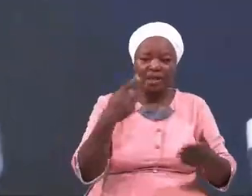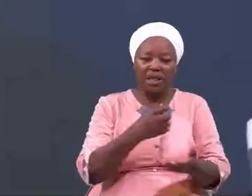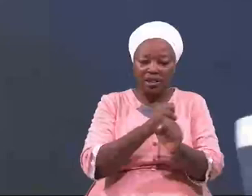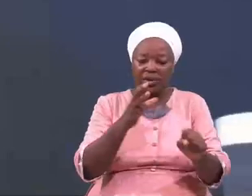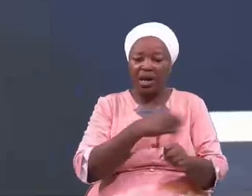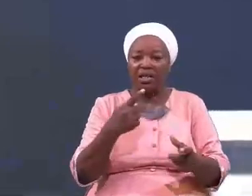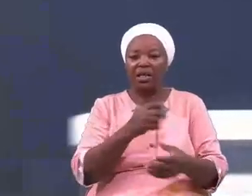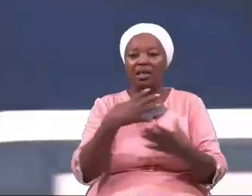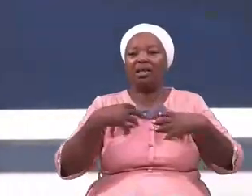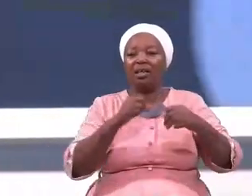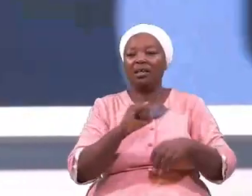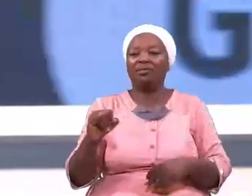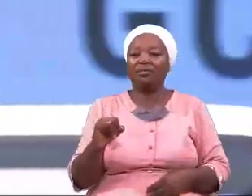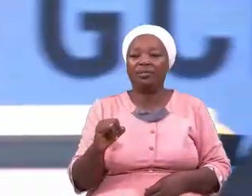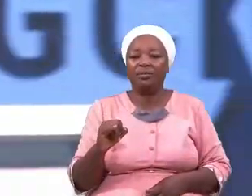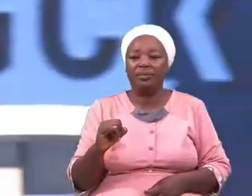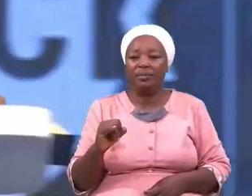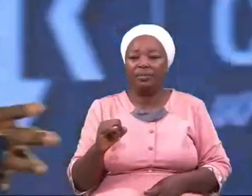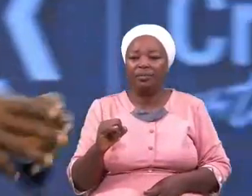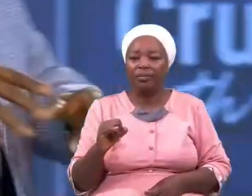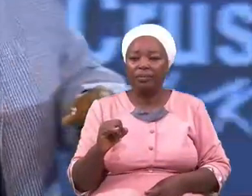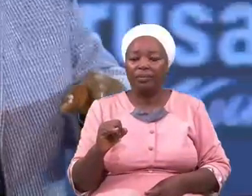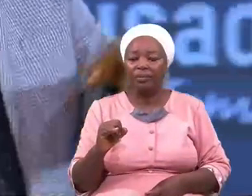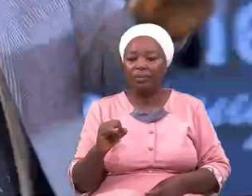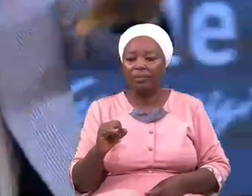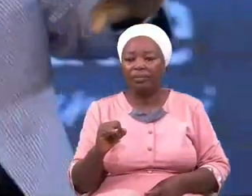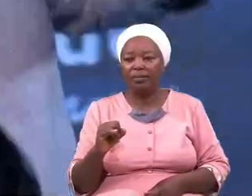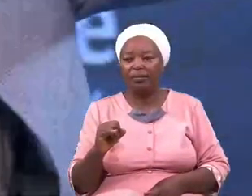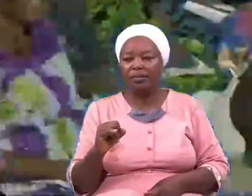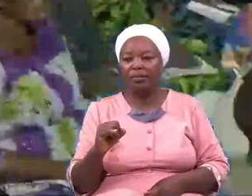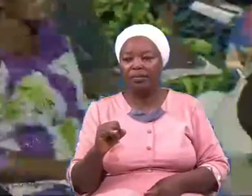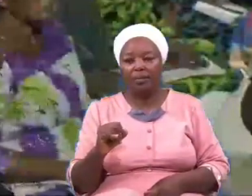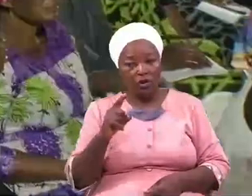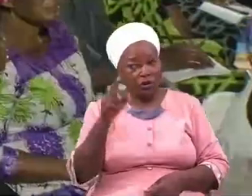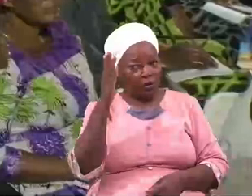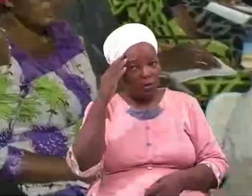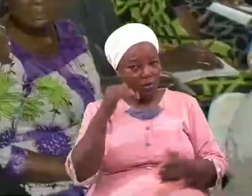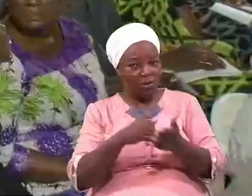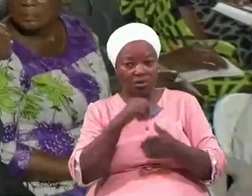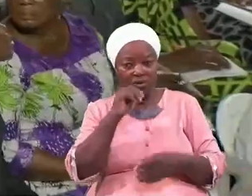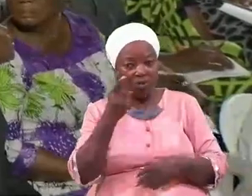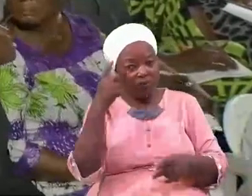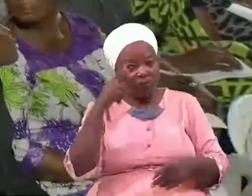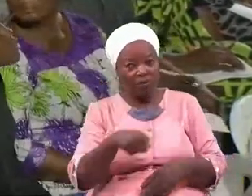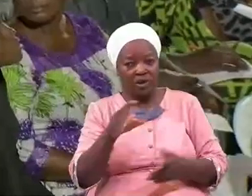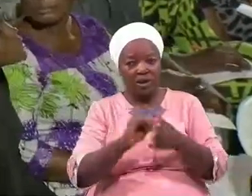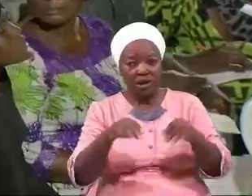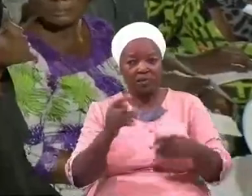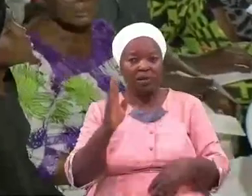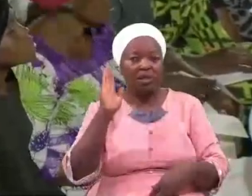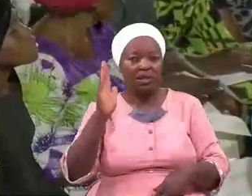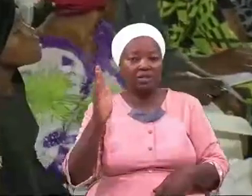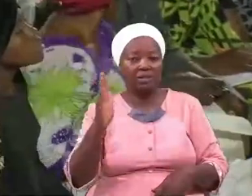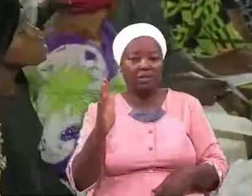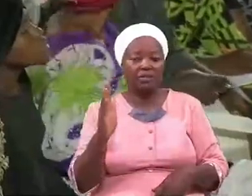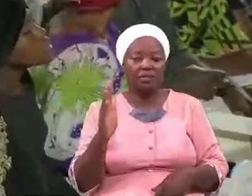C'est la personnalisation de ce que vous entendez qui apporte le miracle et la guérison. Ce n'est pas seulement pour ceux qui